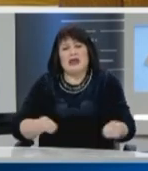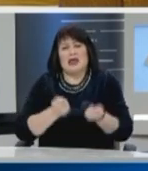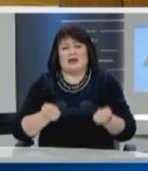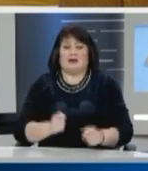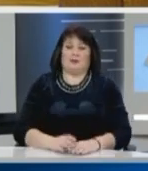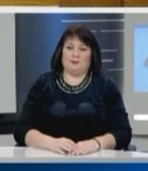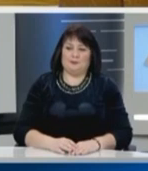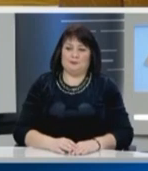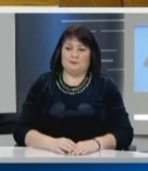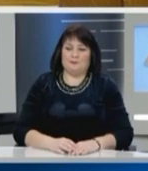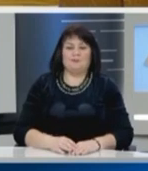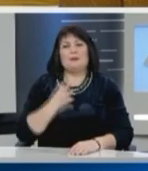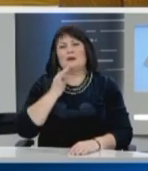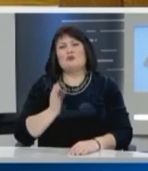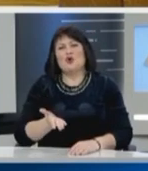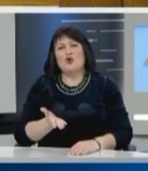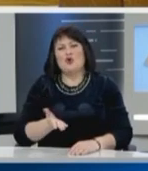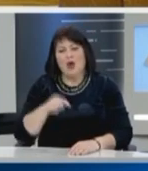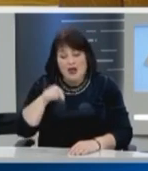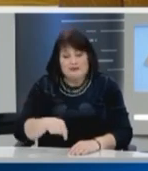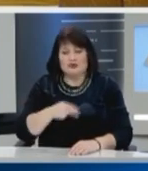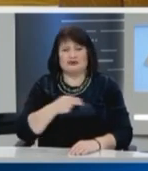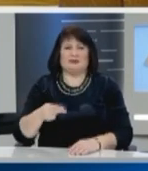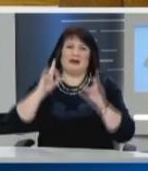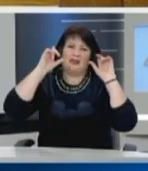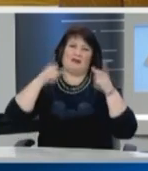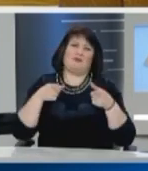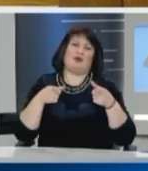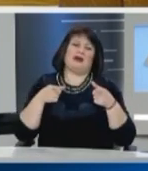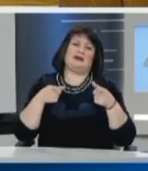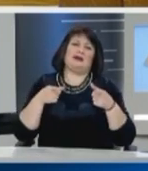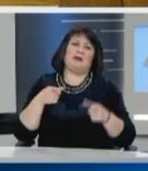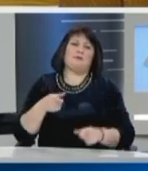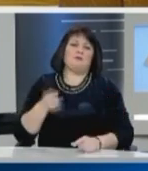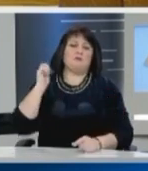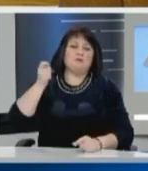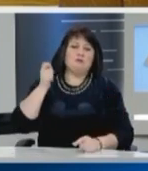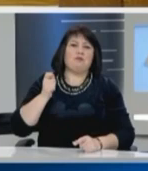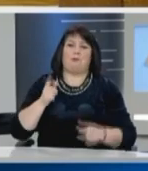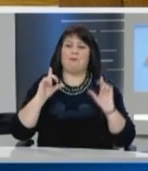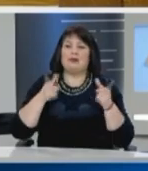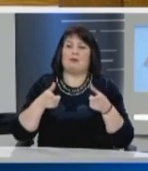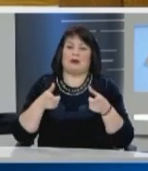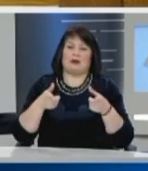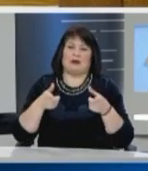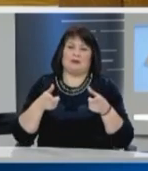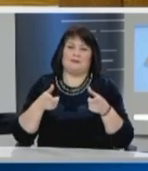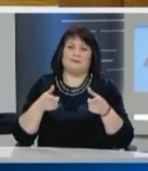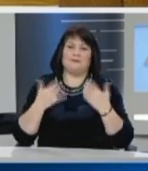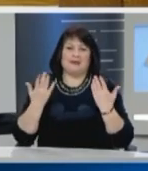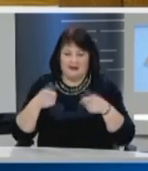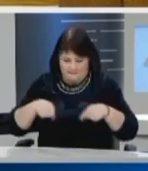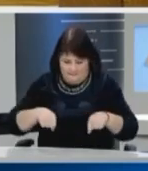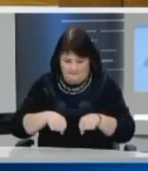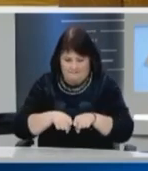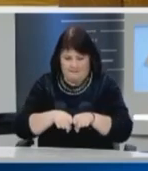Διότι άλλωστε αυτό είναι το πυρηνικό χαρακτηριστικό της δημοκρατίας και της δημοκρατικής πολιτικής. Να